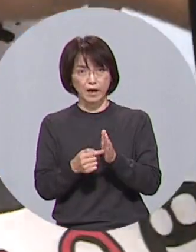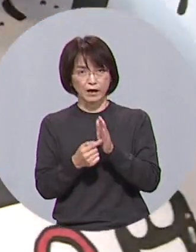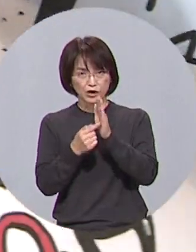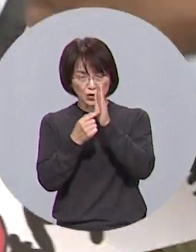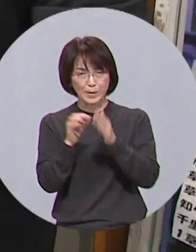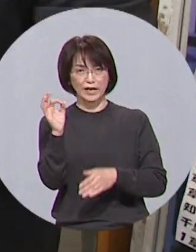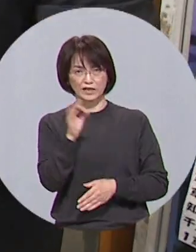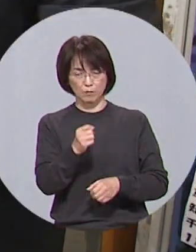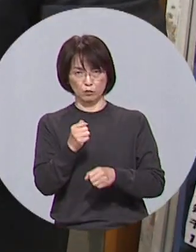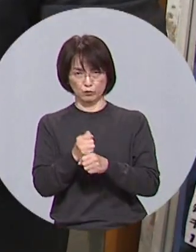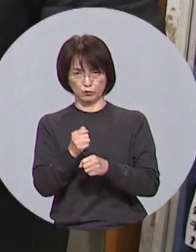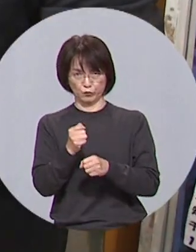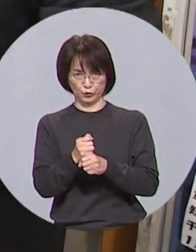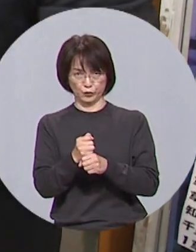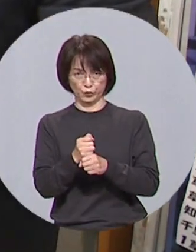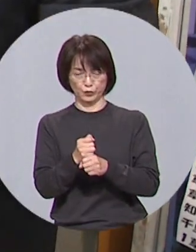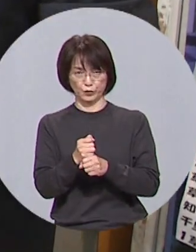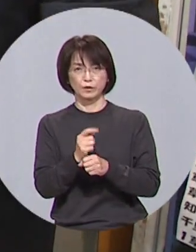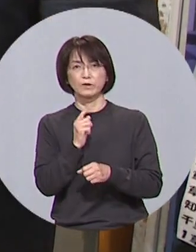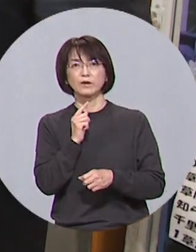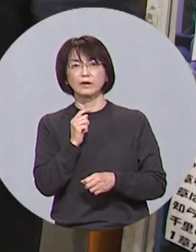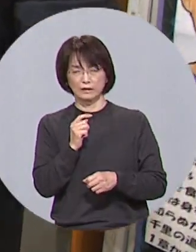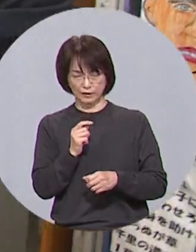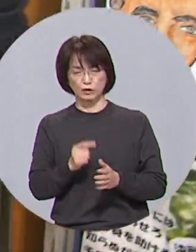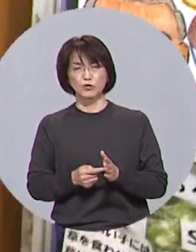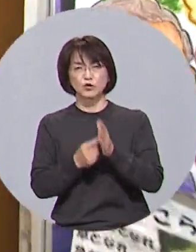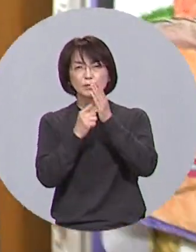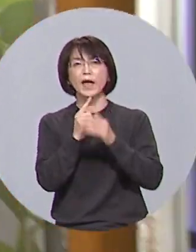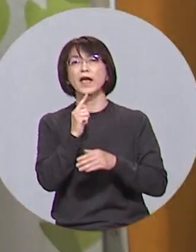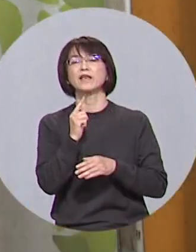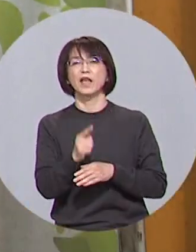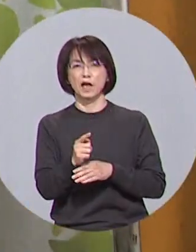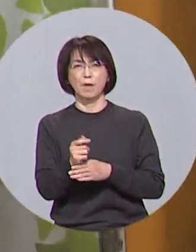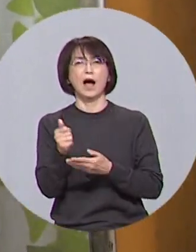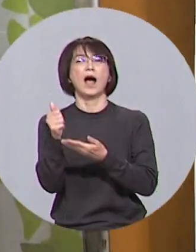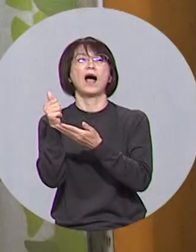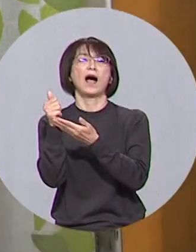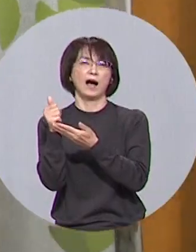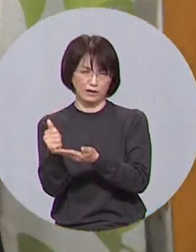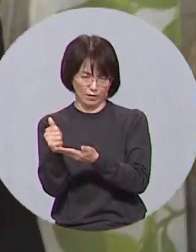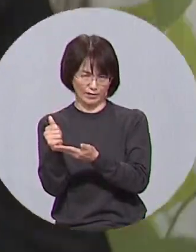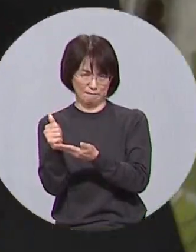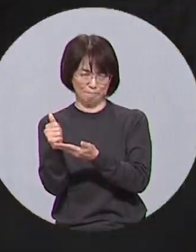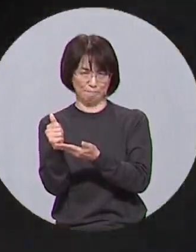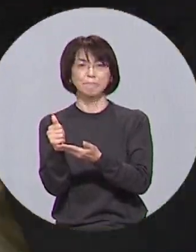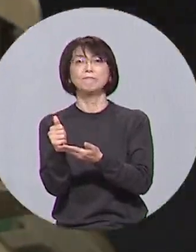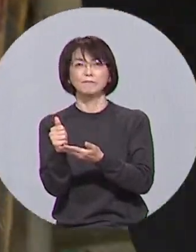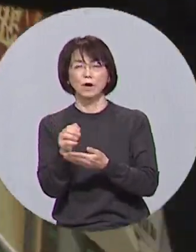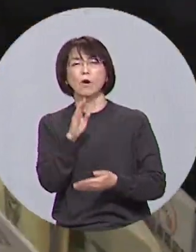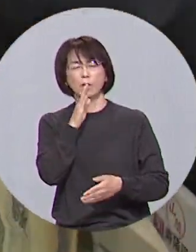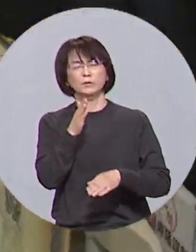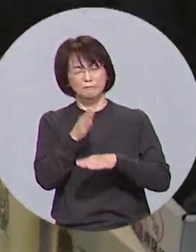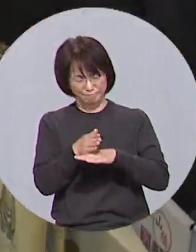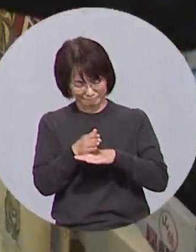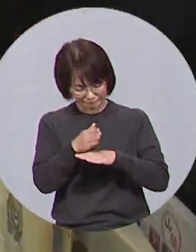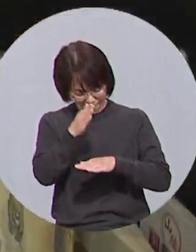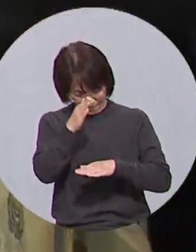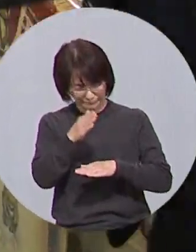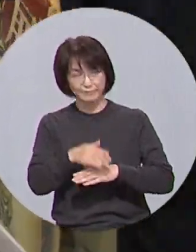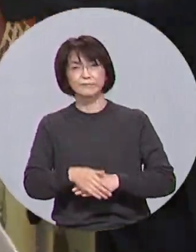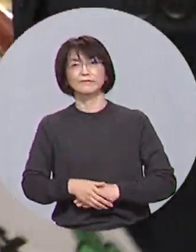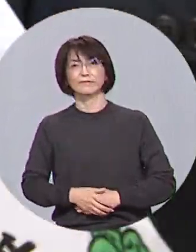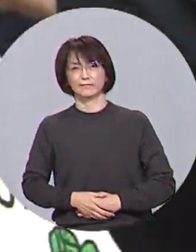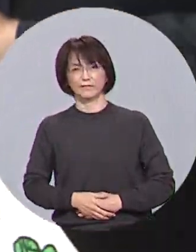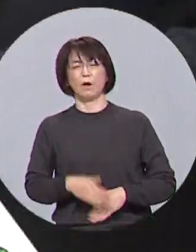ろうということで、はい、埼玉で名物といえば花輪さんしかない。 嬉しい、 埼玉の弁当、 本当にありがとうございます。